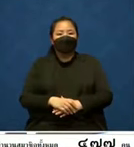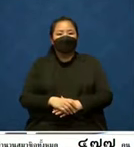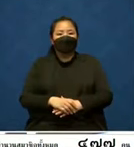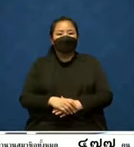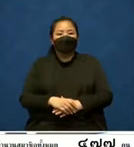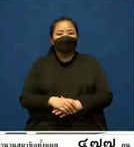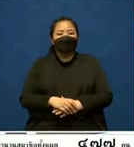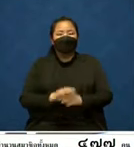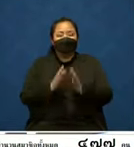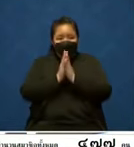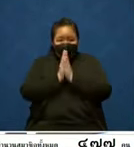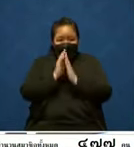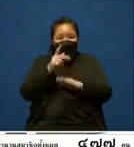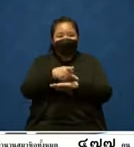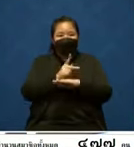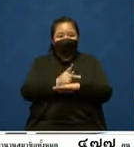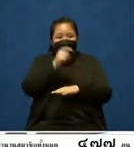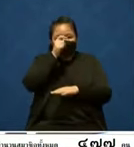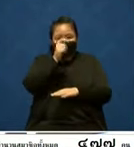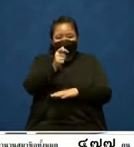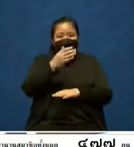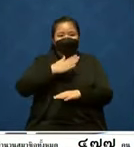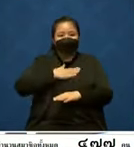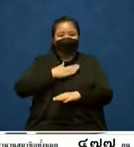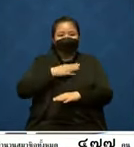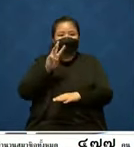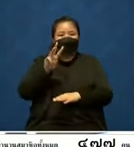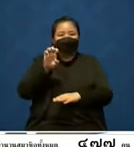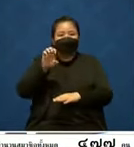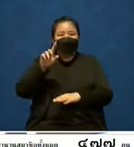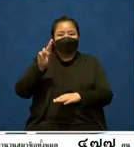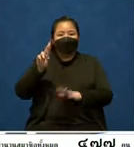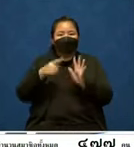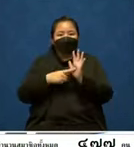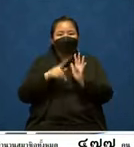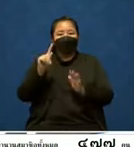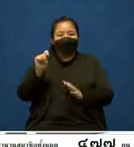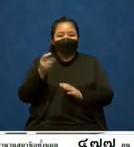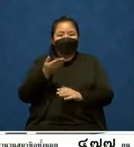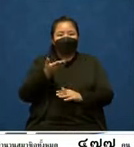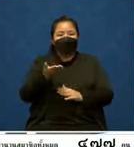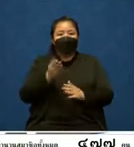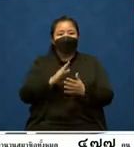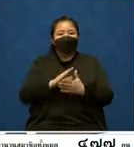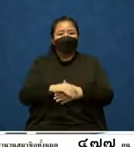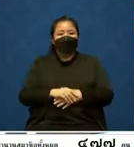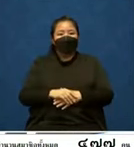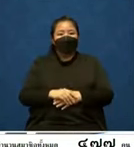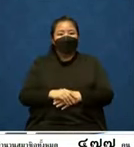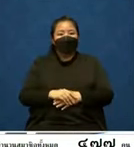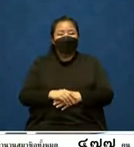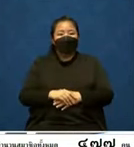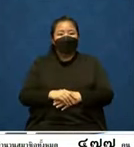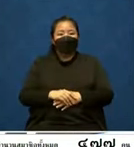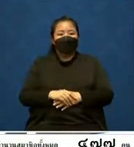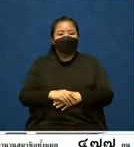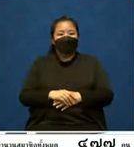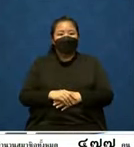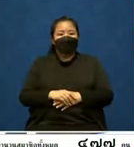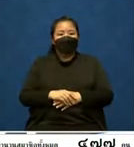กราบขอบคุณท่านประธานที่เคารพกระผมนายวิรัตวรสิรินขออนุญาตเปลี่ยนตรงนี้